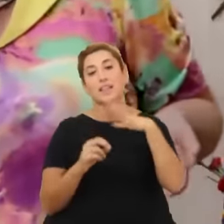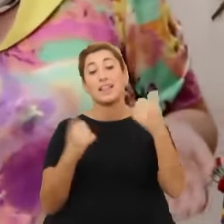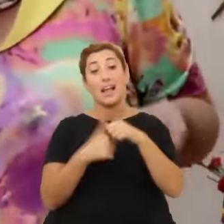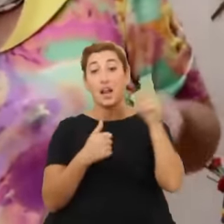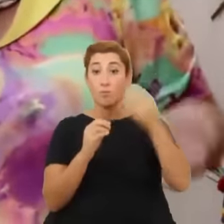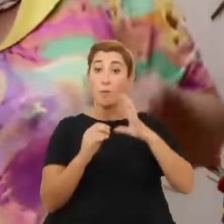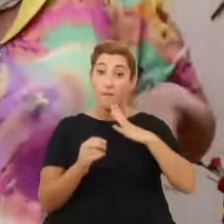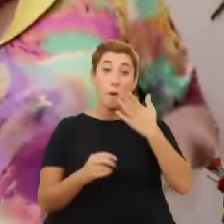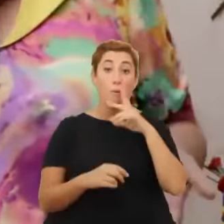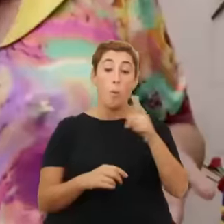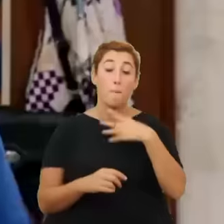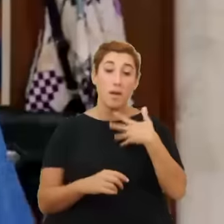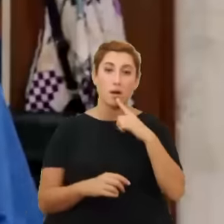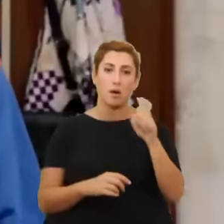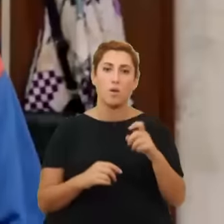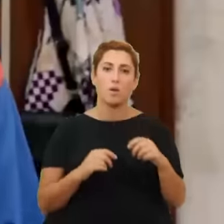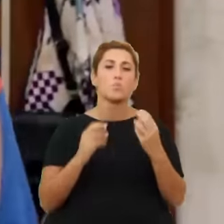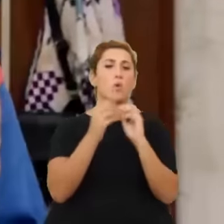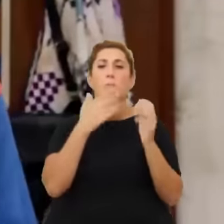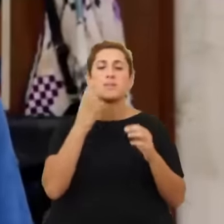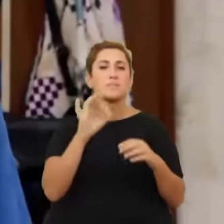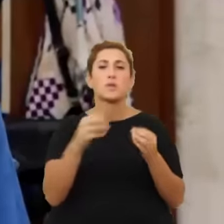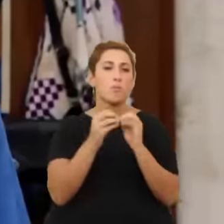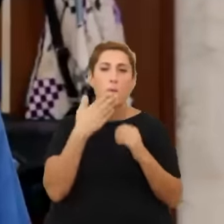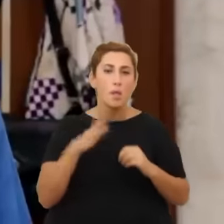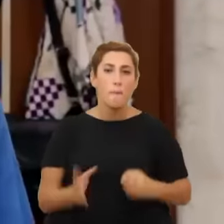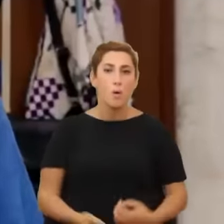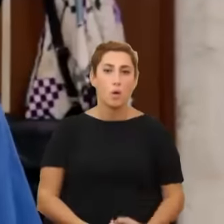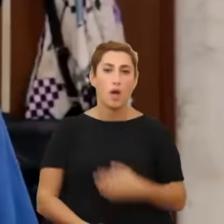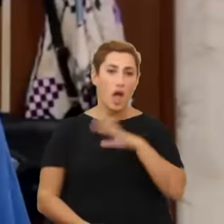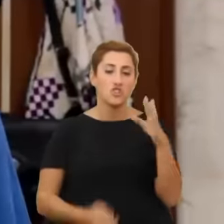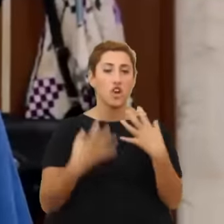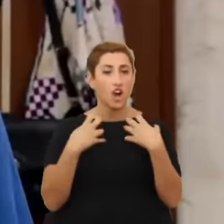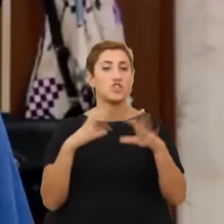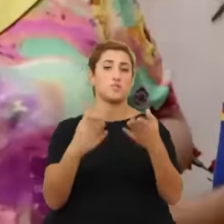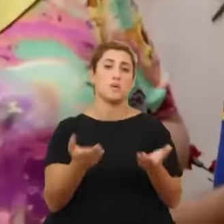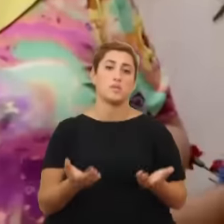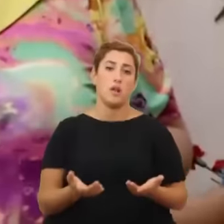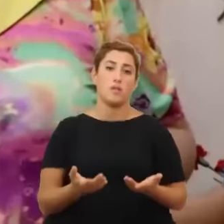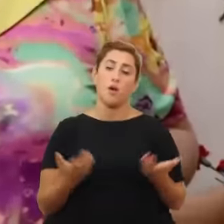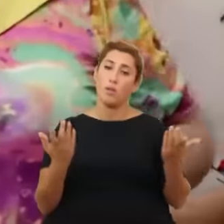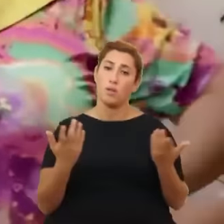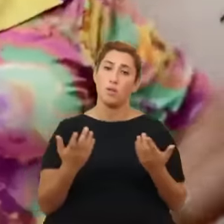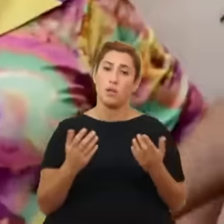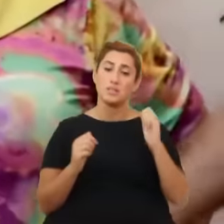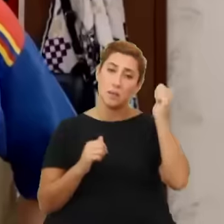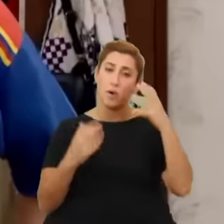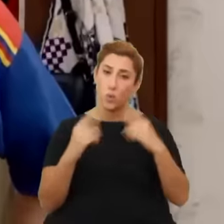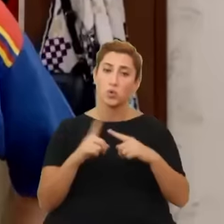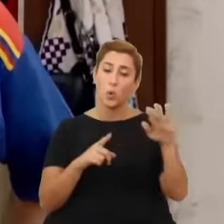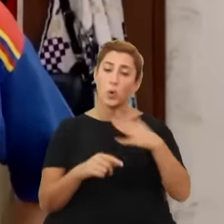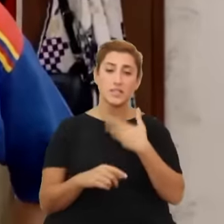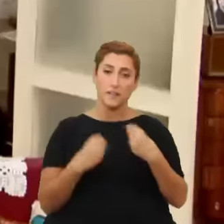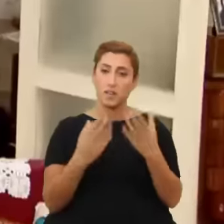değil. Karında var mı yok mu sorun onu merak ediyorum. Sorun morun yok anne. Kimsede sorun morun yok. Ha. Her şeye karışma canım sende. Tamam. Zamanı gelince